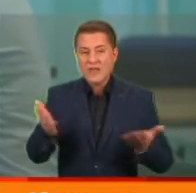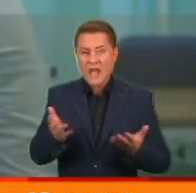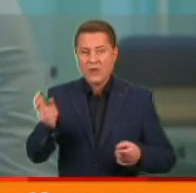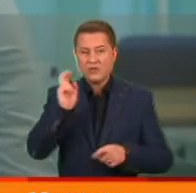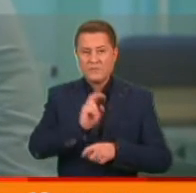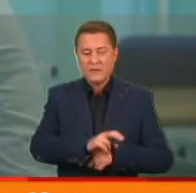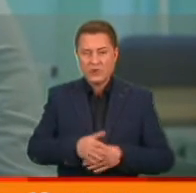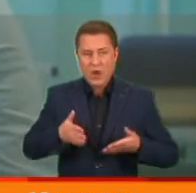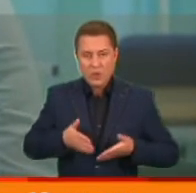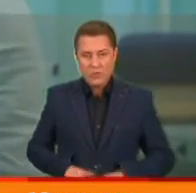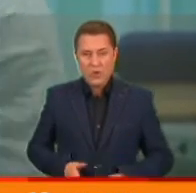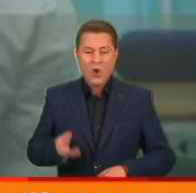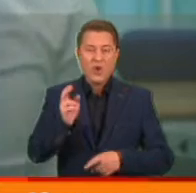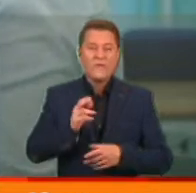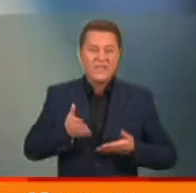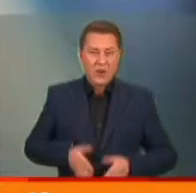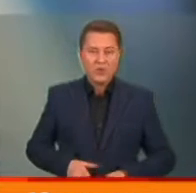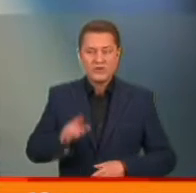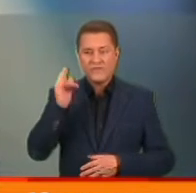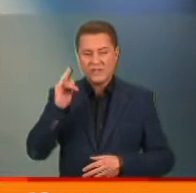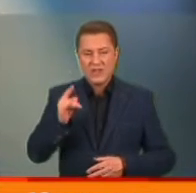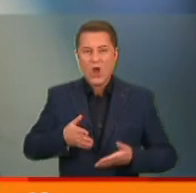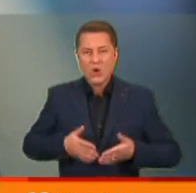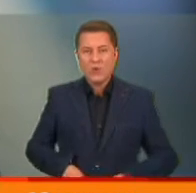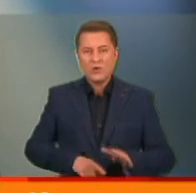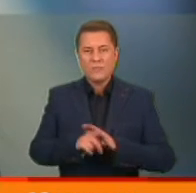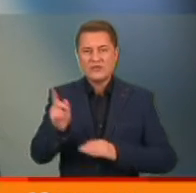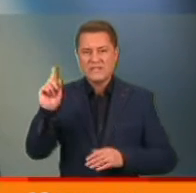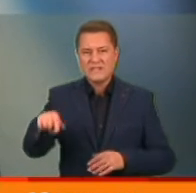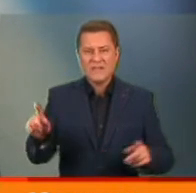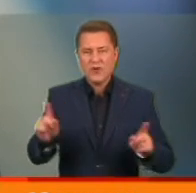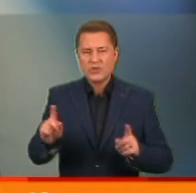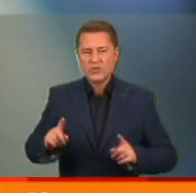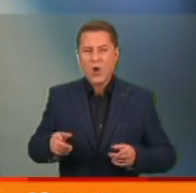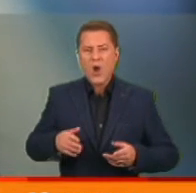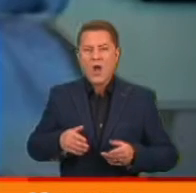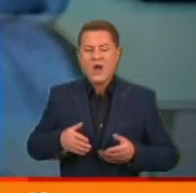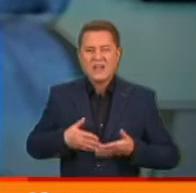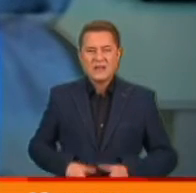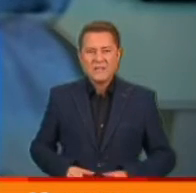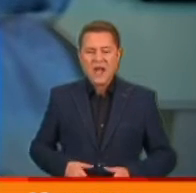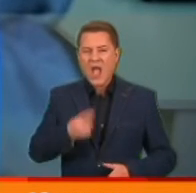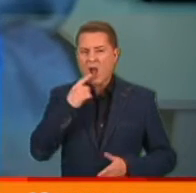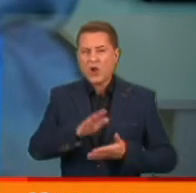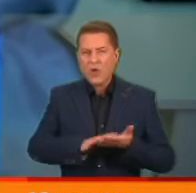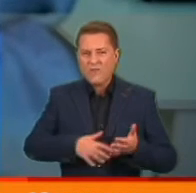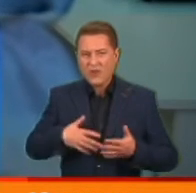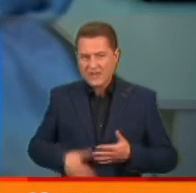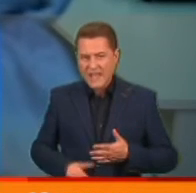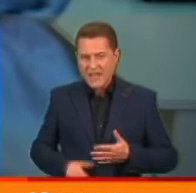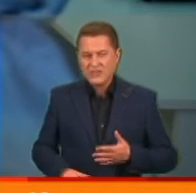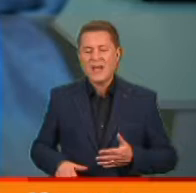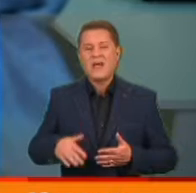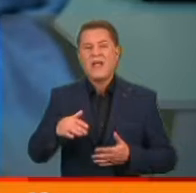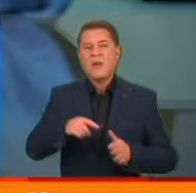до пологового народжувати дитину. І роди почалися з того, що в мене пішла родова діяльність нуль. І пішла кровотеча, і мені в екстреному